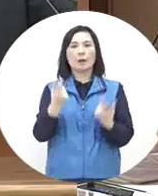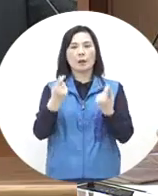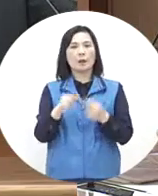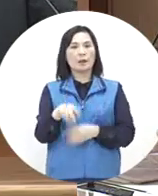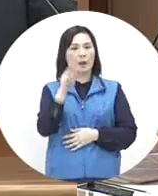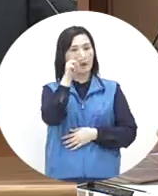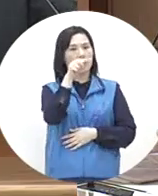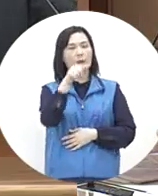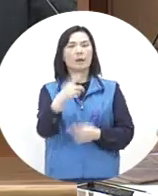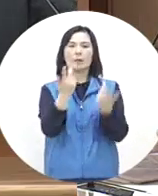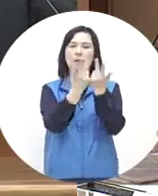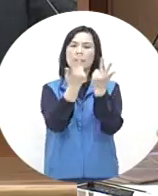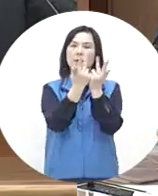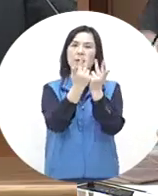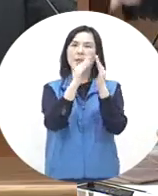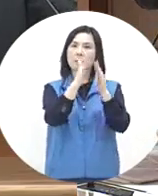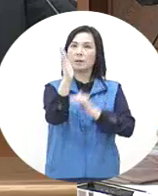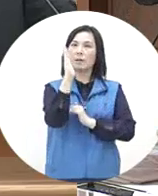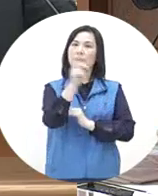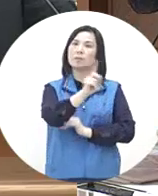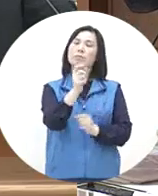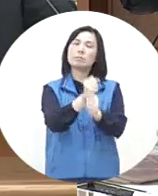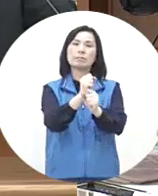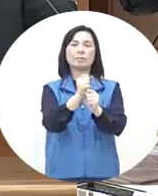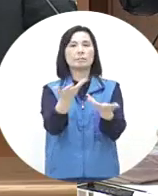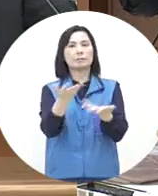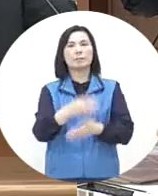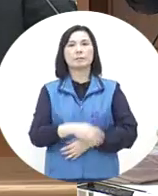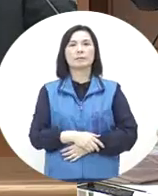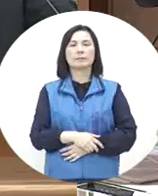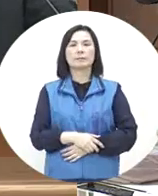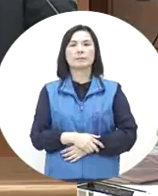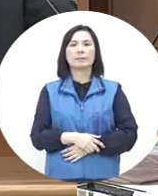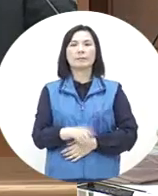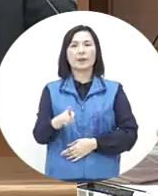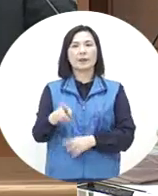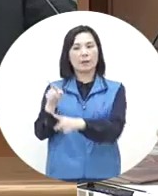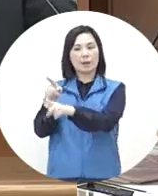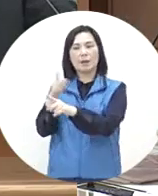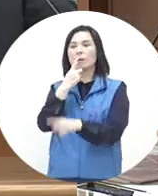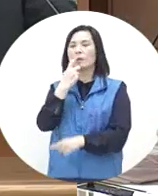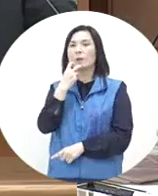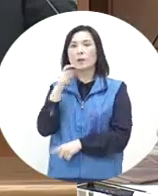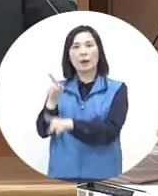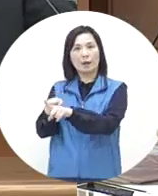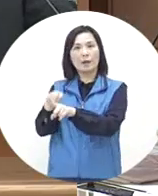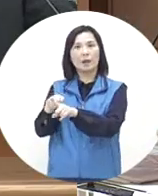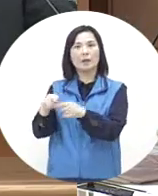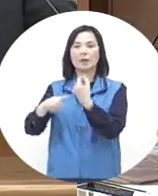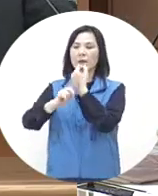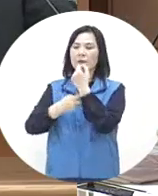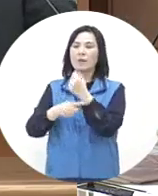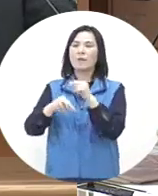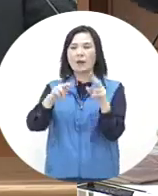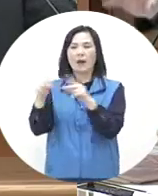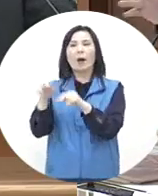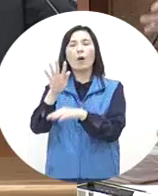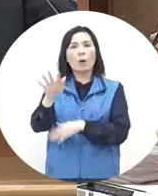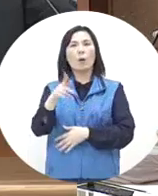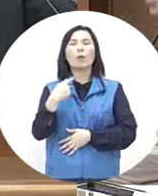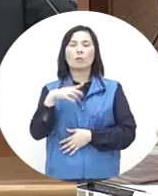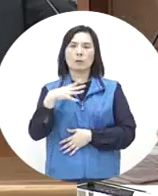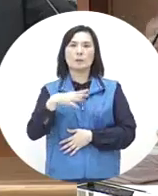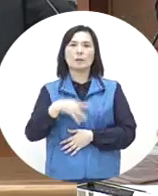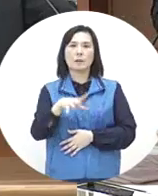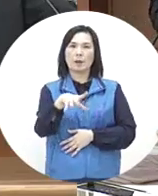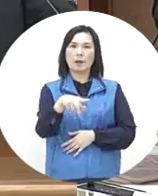现在怎么做。齁，那我当然知道，我们跟着中央脚步去 这个修法等等的。但是新北是可以做的，